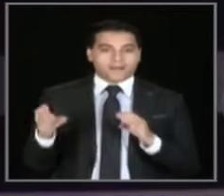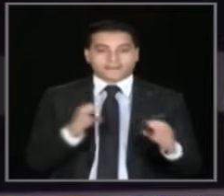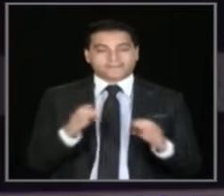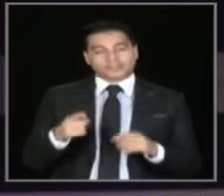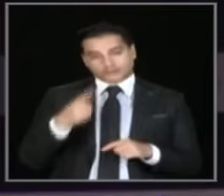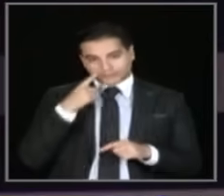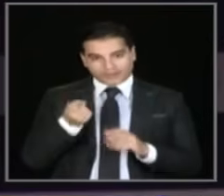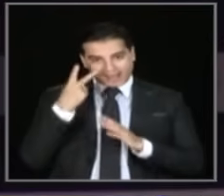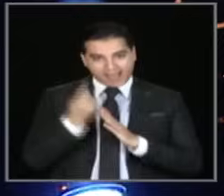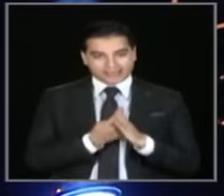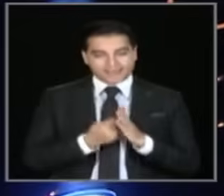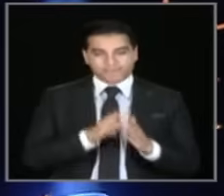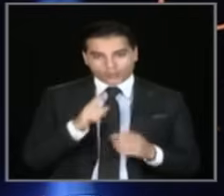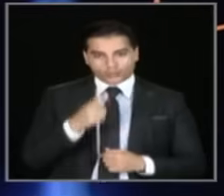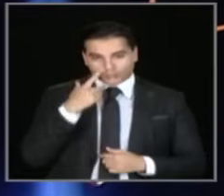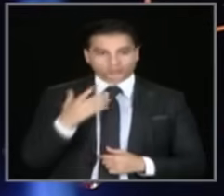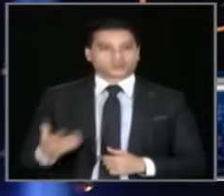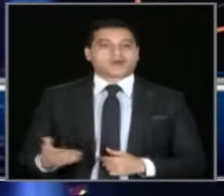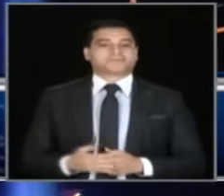أدب والسؤال. هو